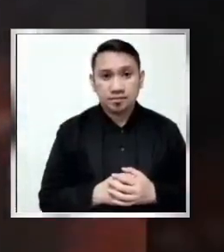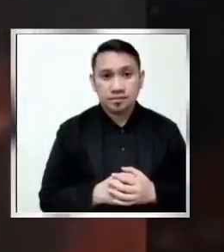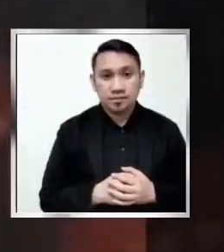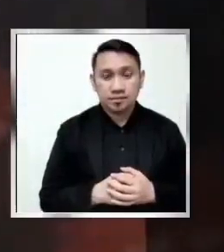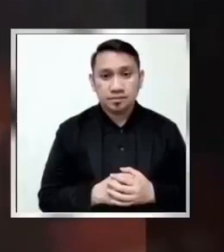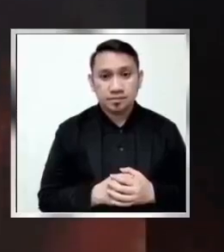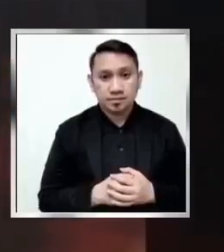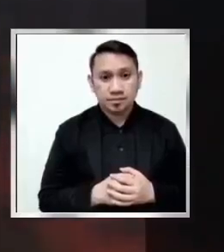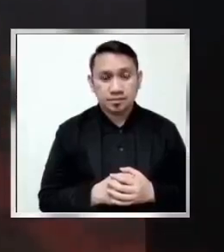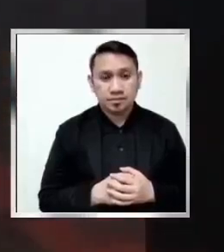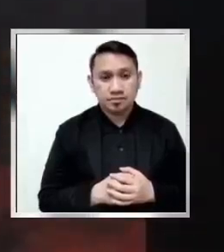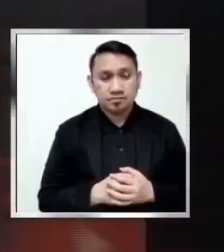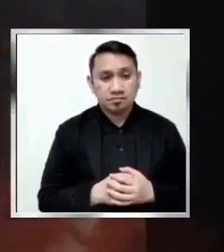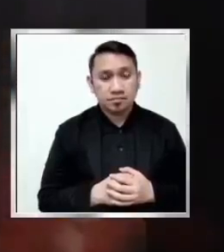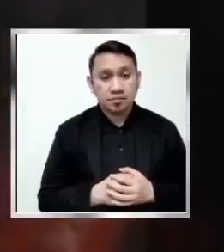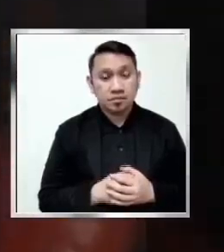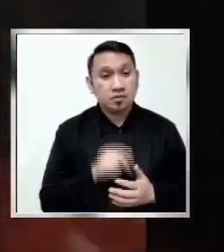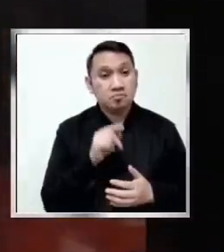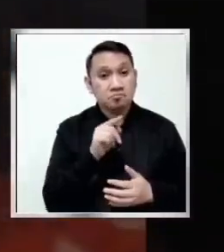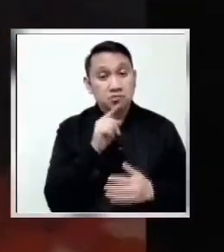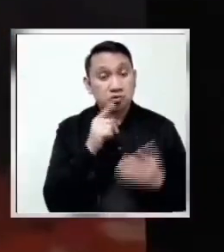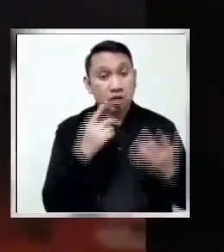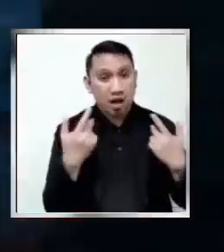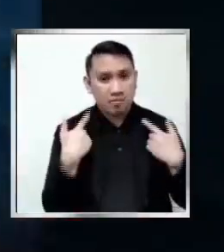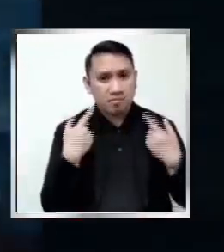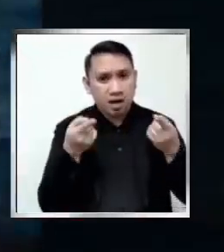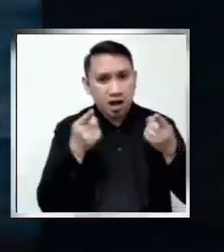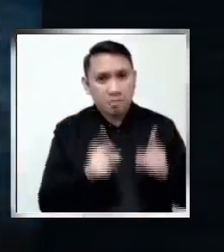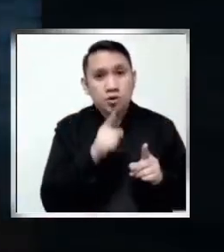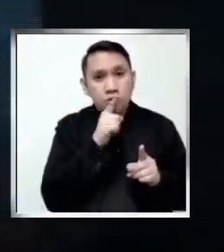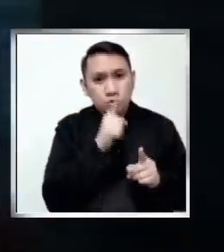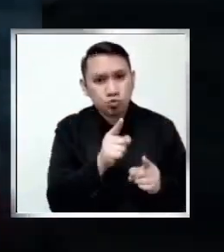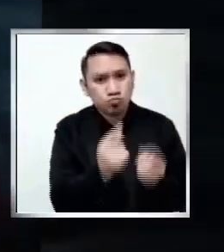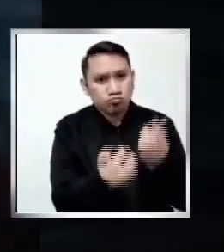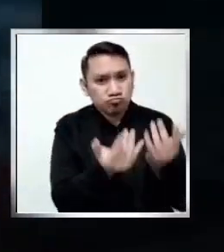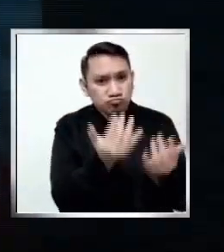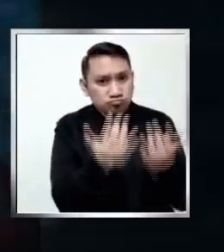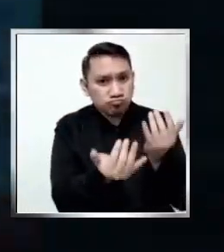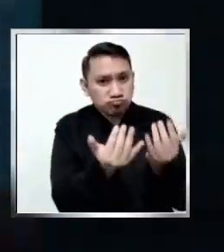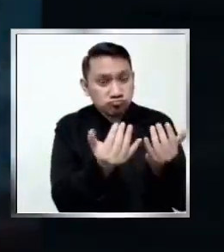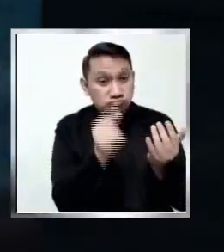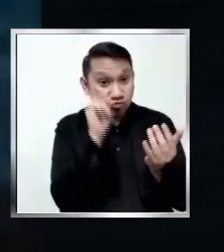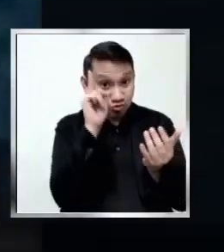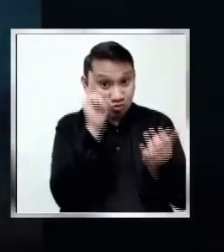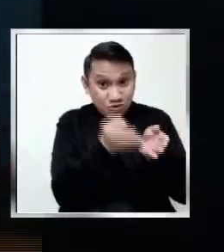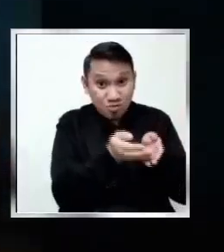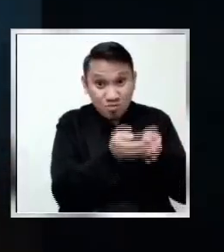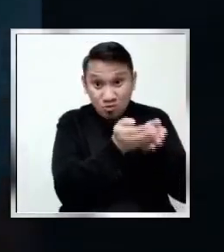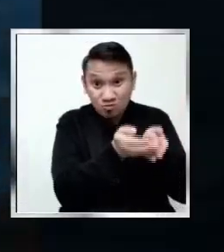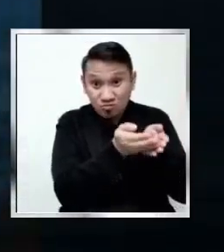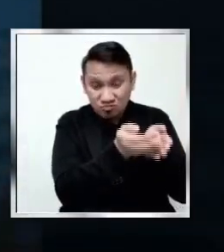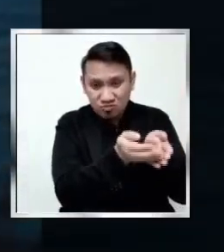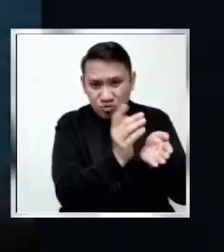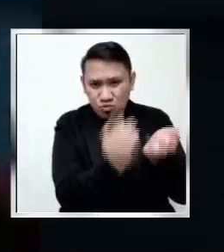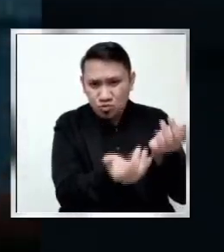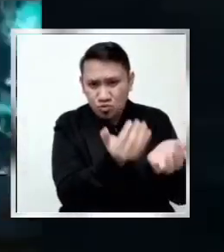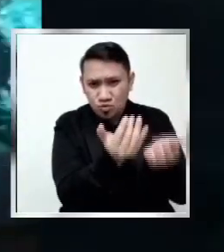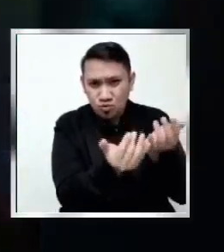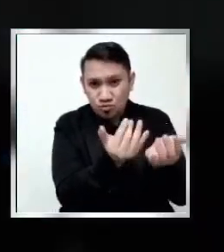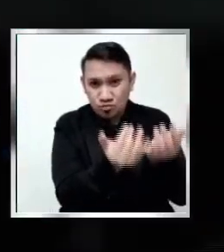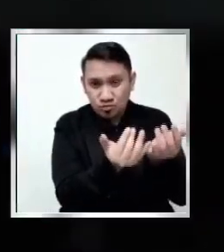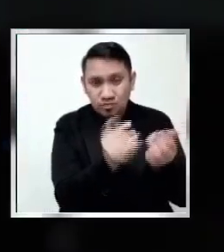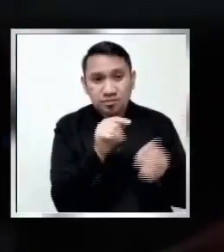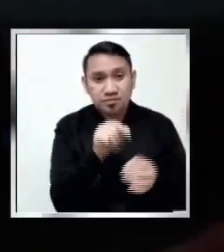It was confirmed that there was a fire incident of MV Esperanza Star. And because of that, the